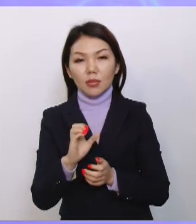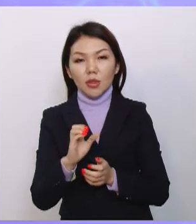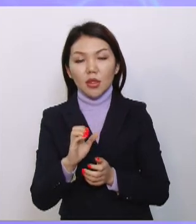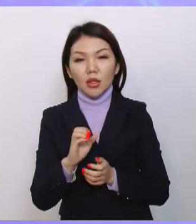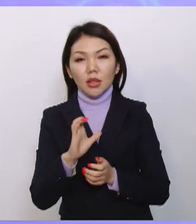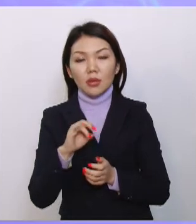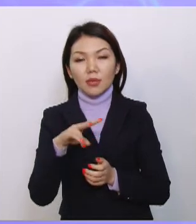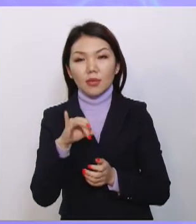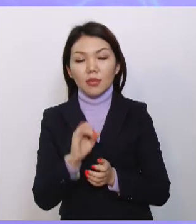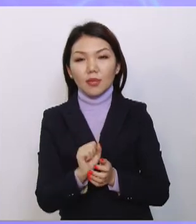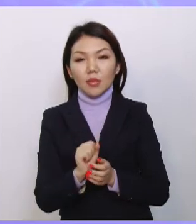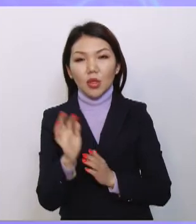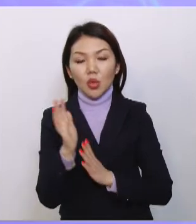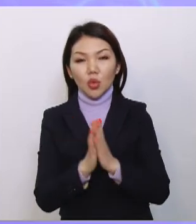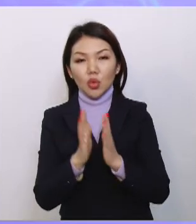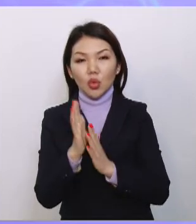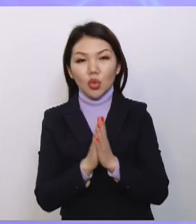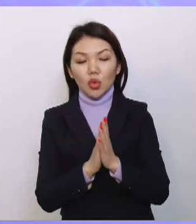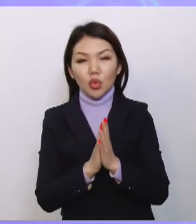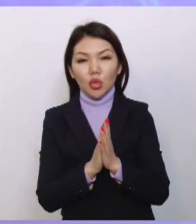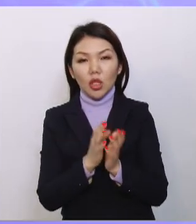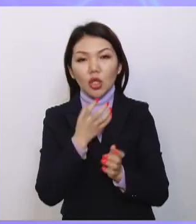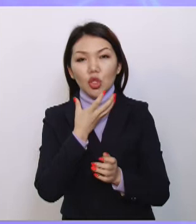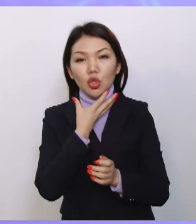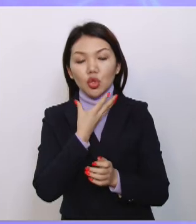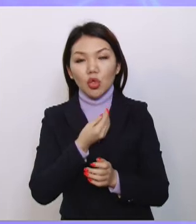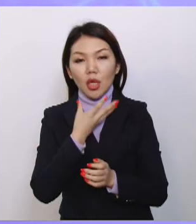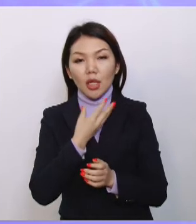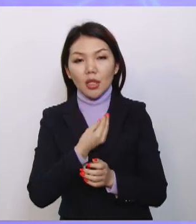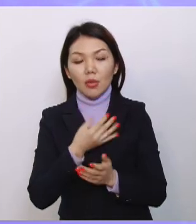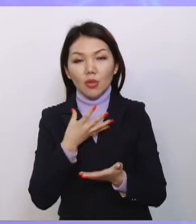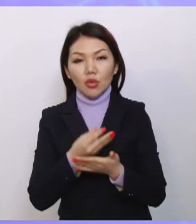Чоң атам жемиш багын жакшы карайт.